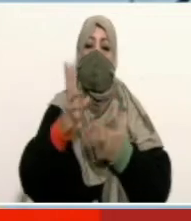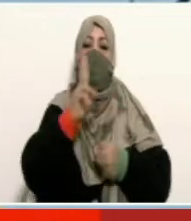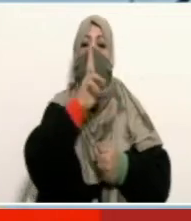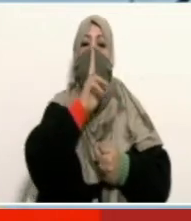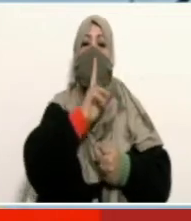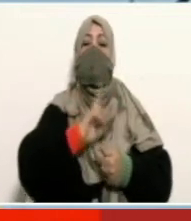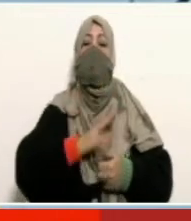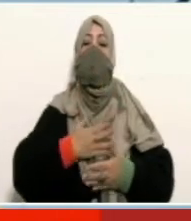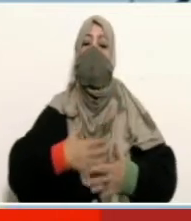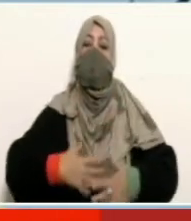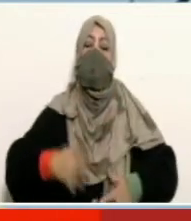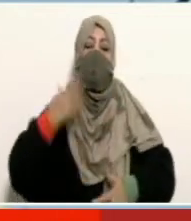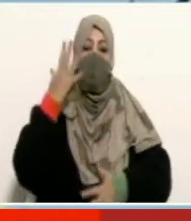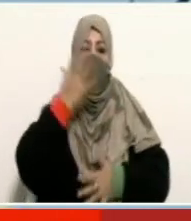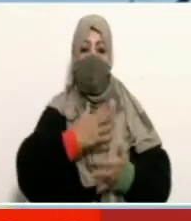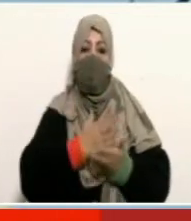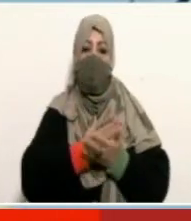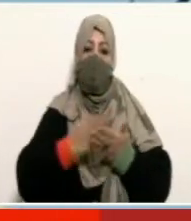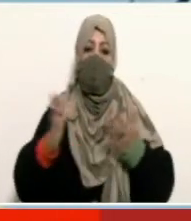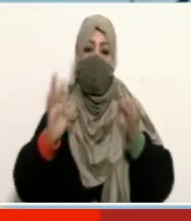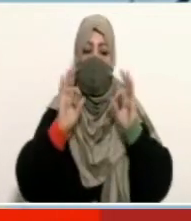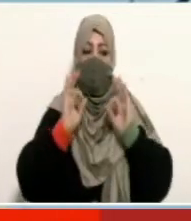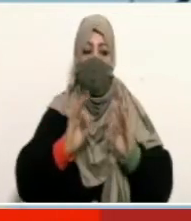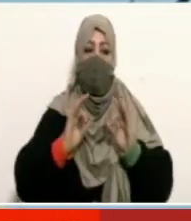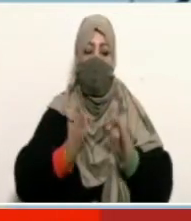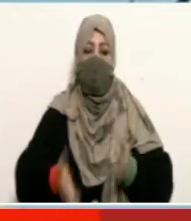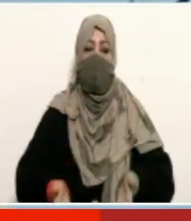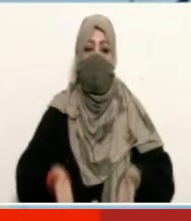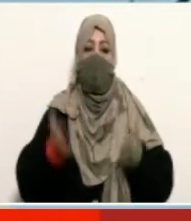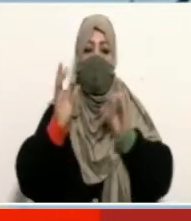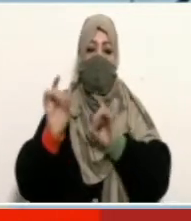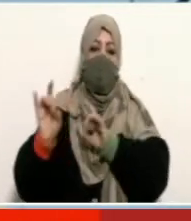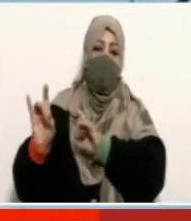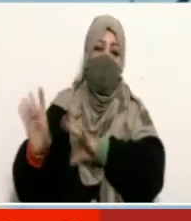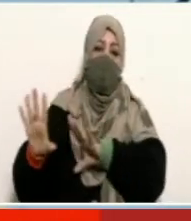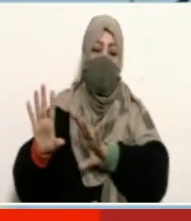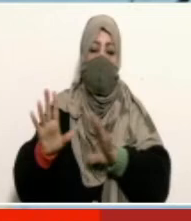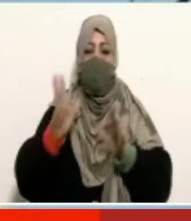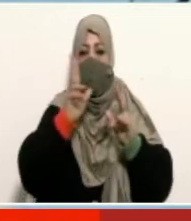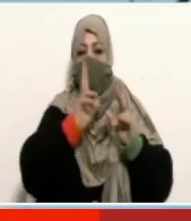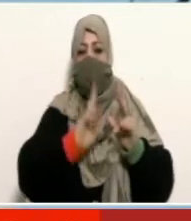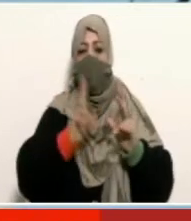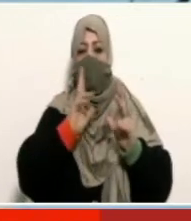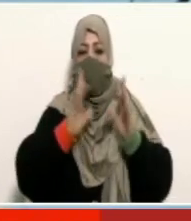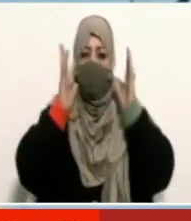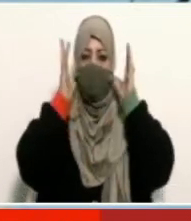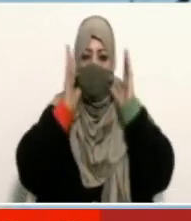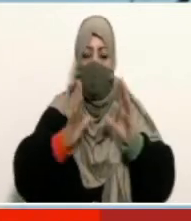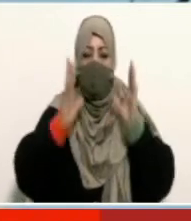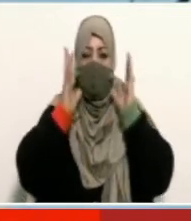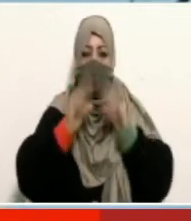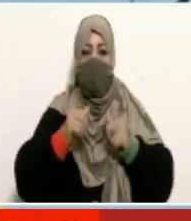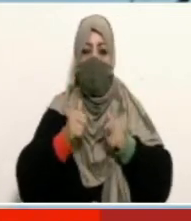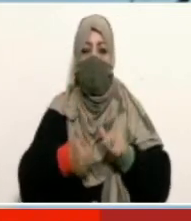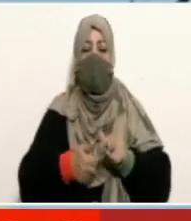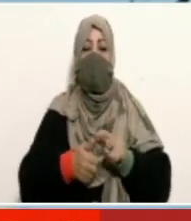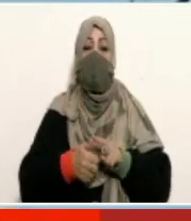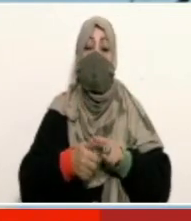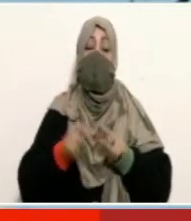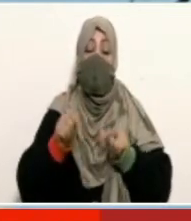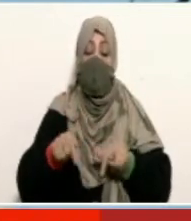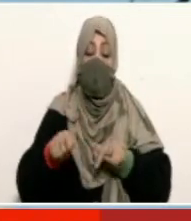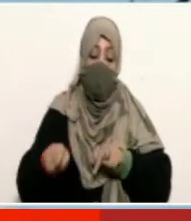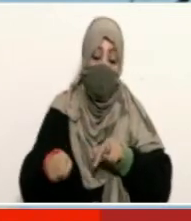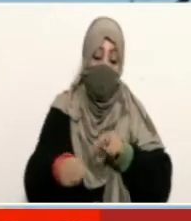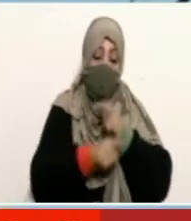كاملا ويرفع الجنابة، وبعد ذلك يعني يرجع إلى الأمر الطبيعي. لكن هنا يتيمم إذن لكل صلاة حتى